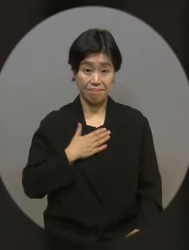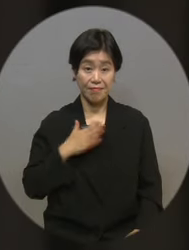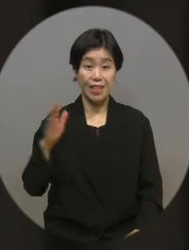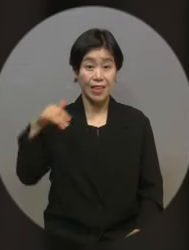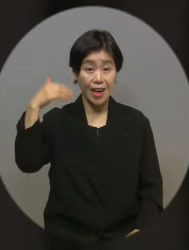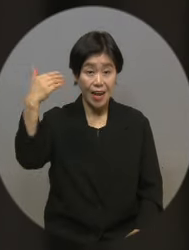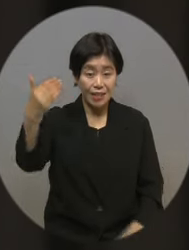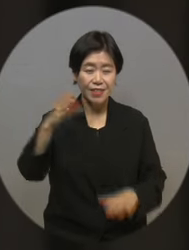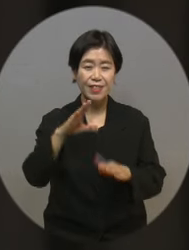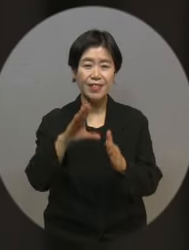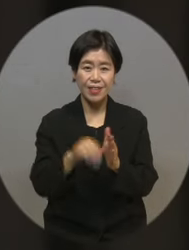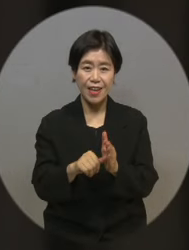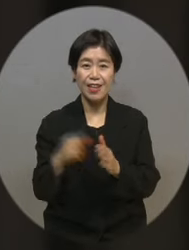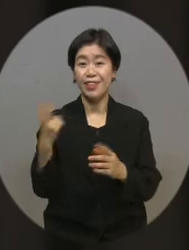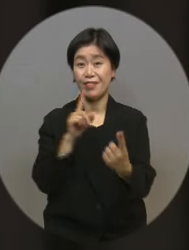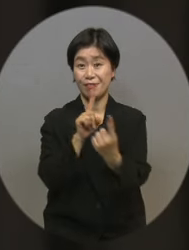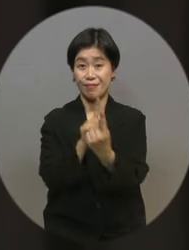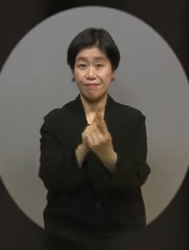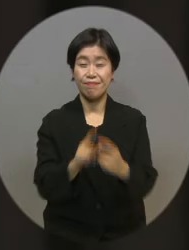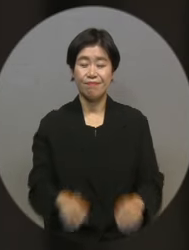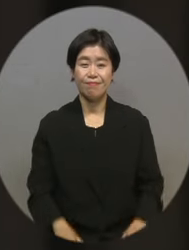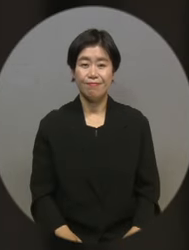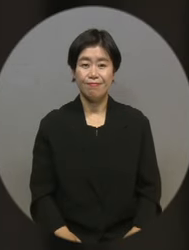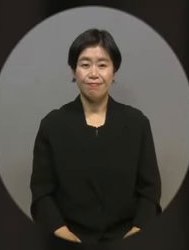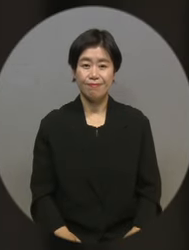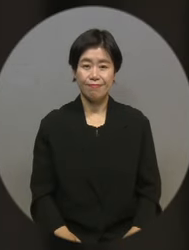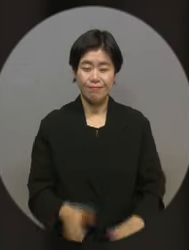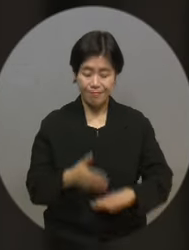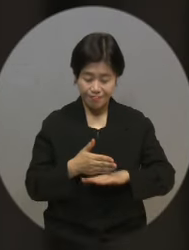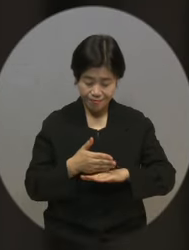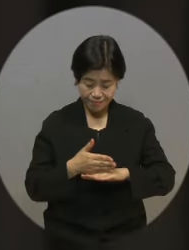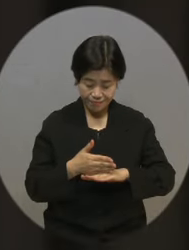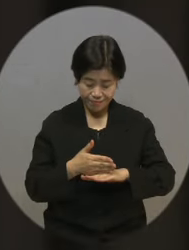저는 다음 신문고 이 시간에 다시 뵙겠습니다. 여러분, 감사합니다.